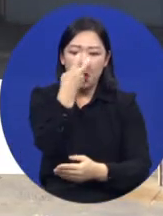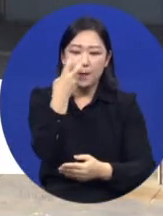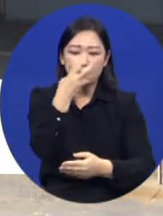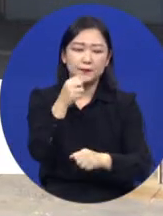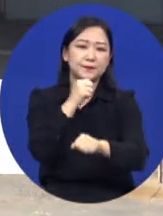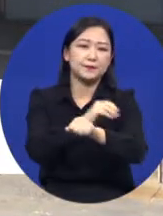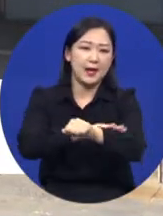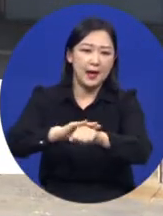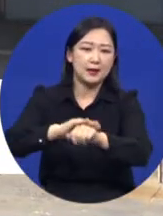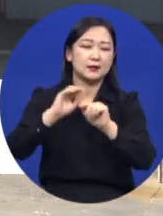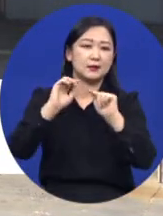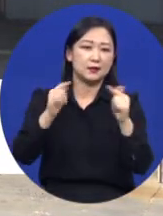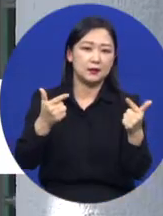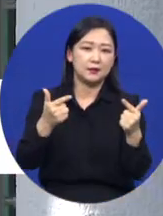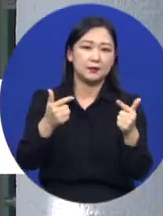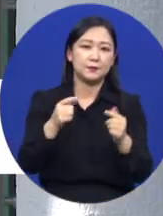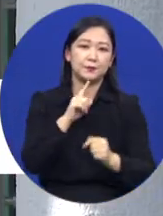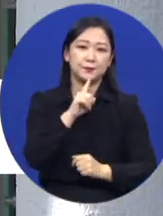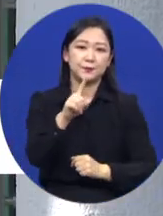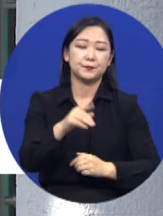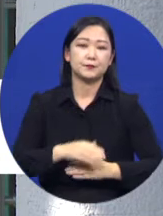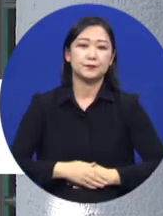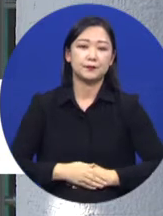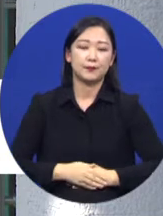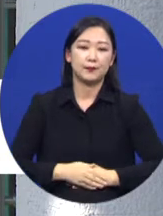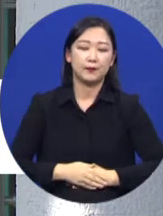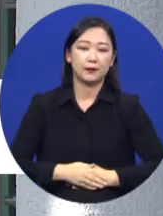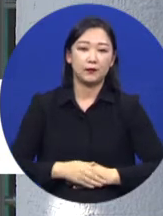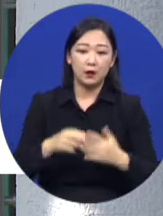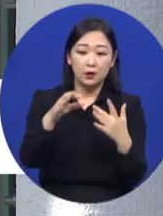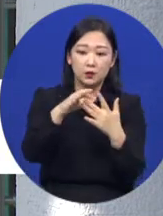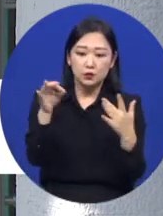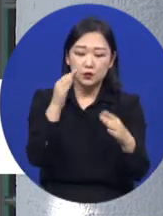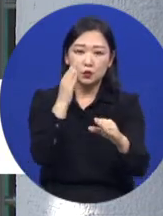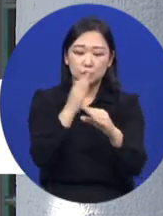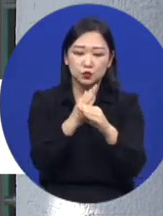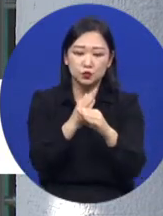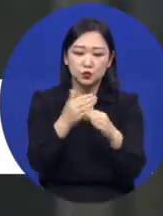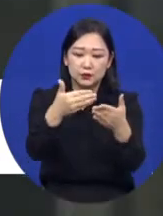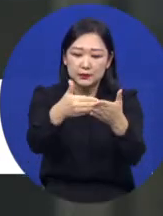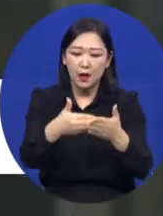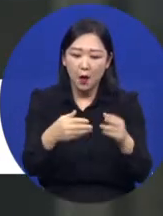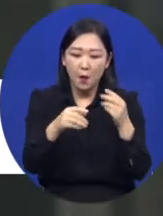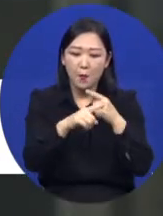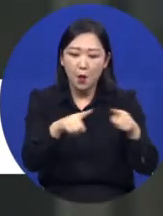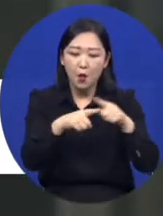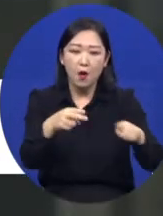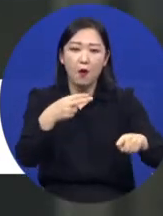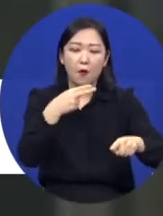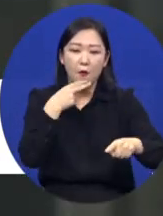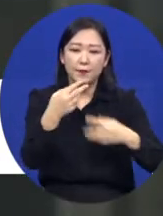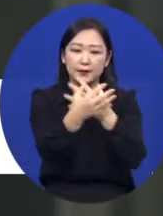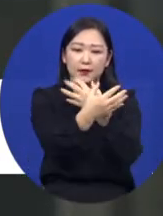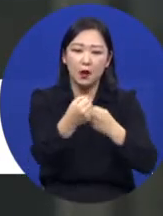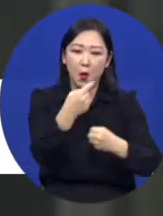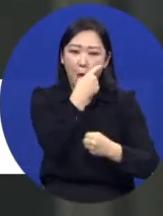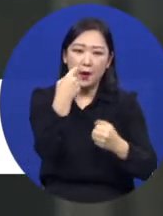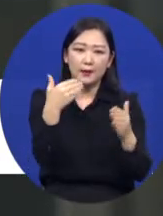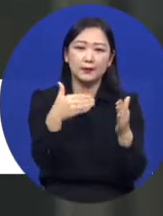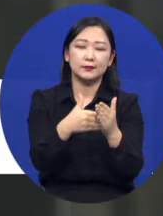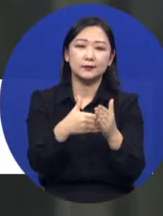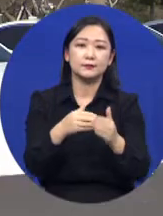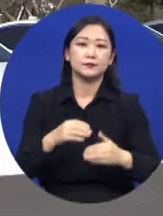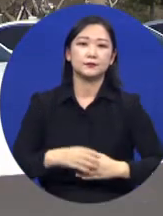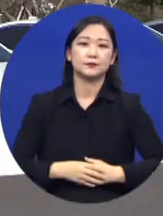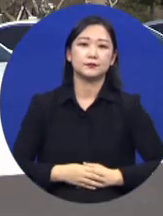않았다고 뵙겠습니다 또 용역 때 상대를 선정하면서 제안서 평가 없이 수익 예약한 사실도 확인됐습니다